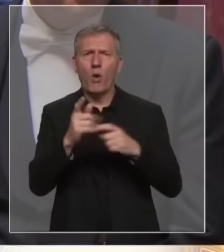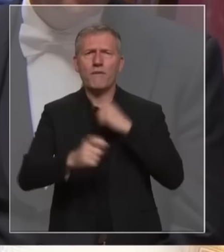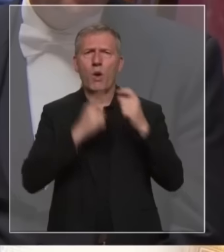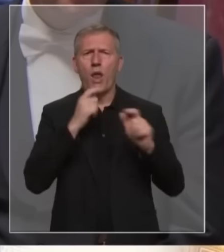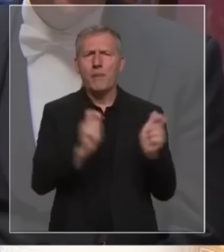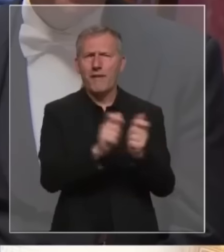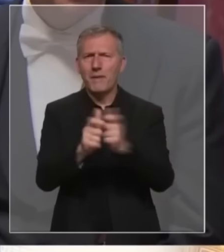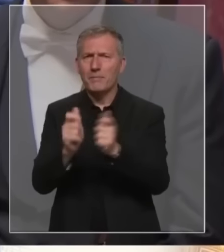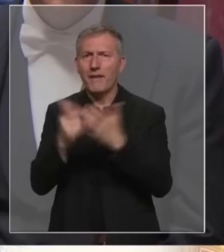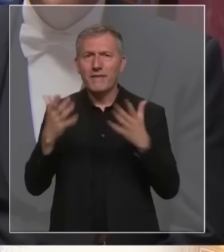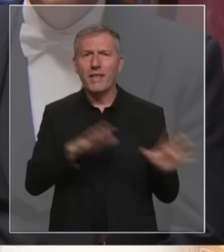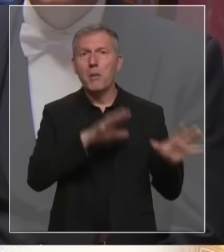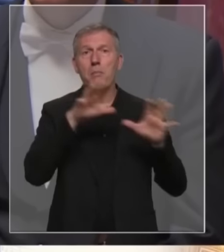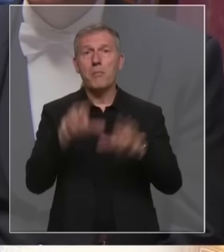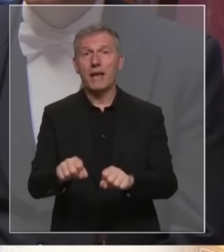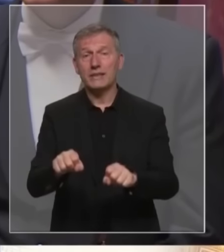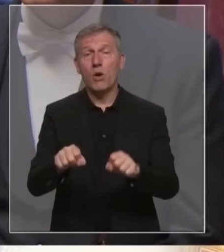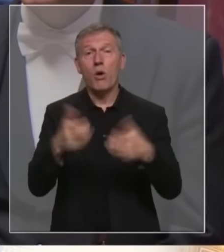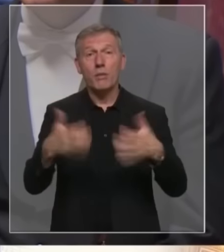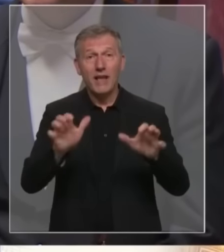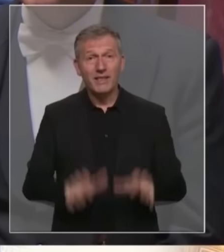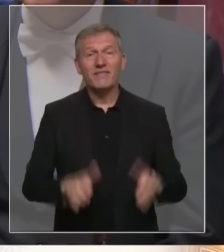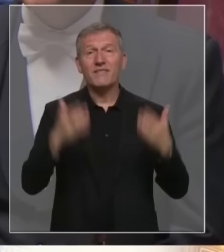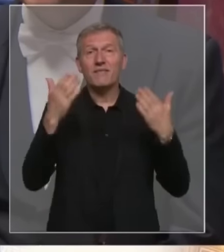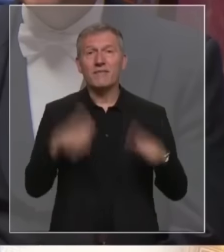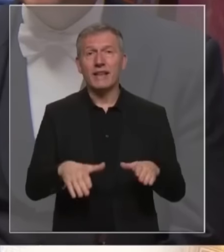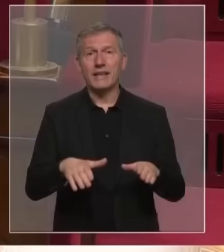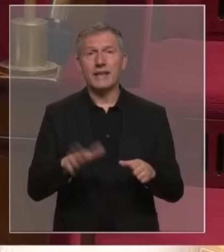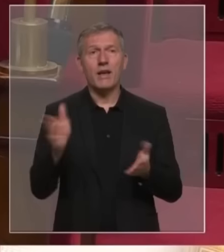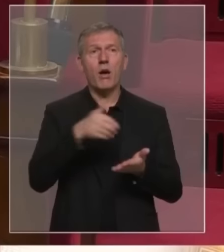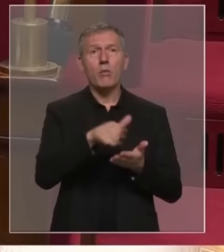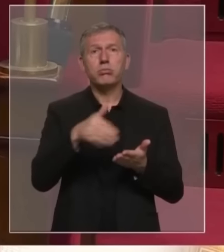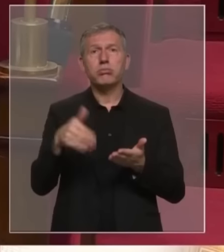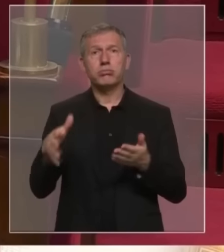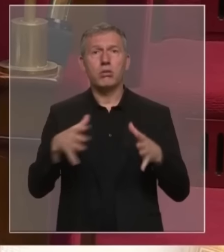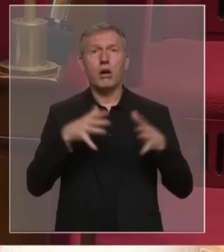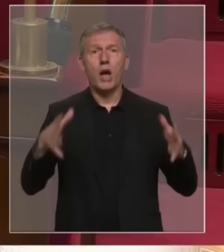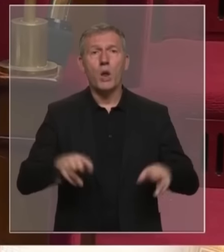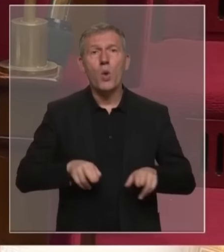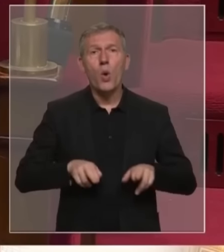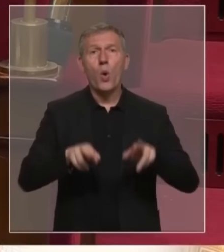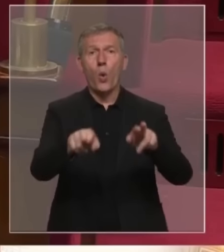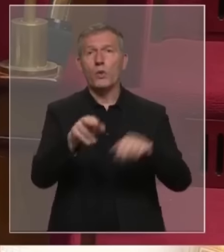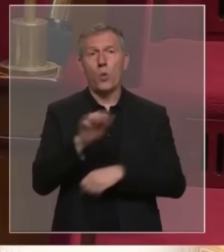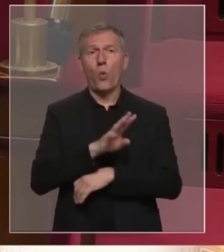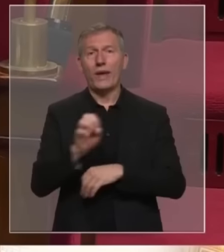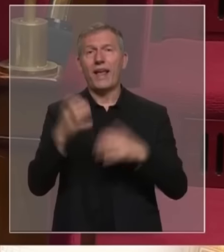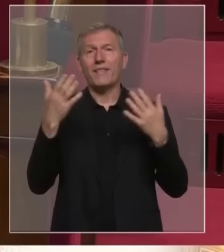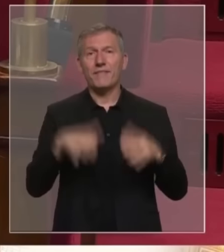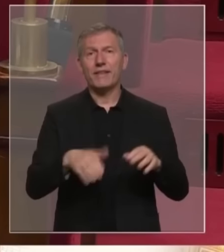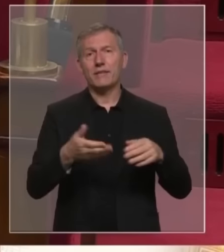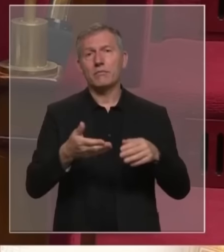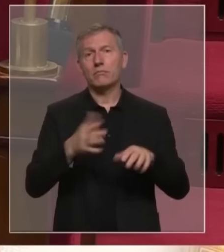plusieurs perquisitions administratives ont été effectuées l'opération de dégagement de la grande route lancée ce weekend a permis la levée de